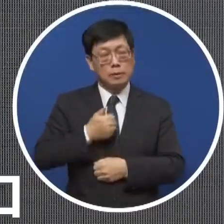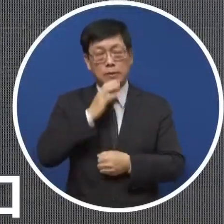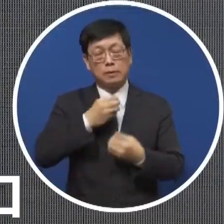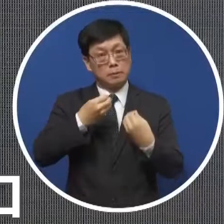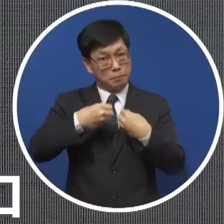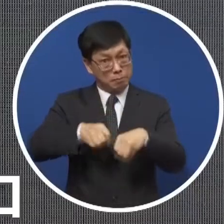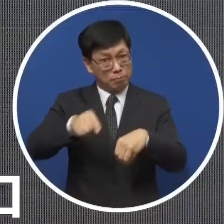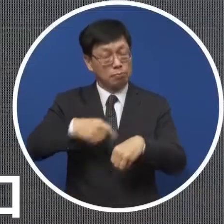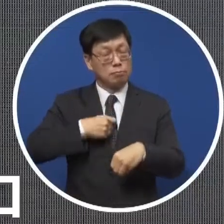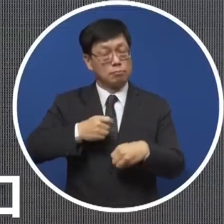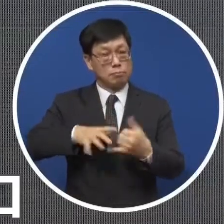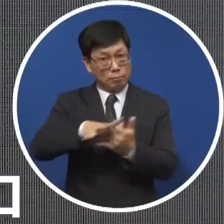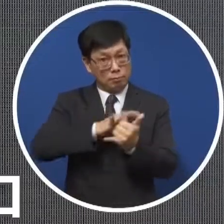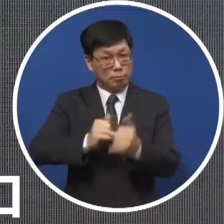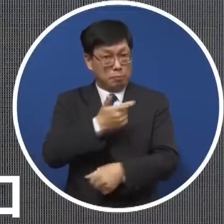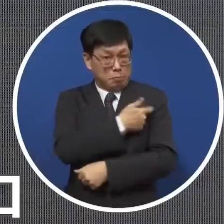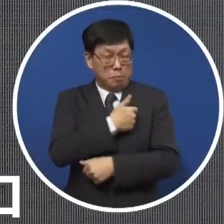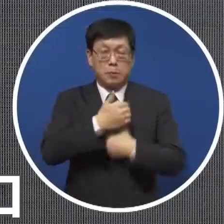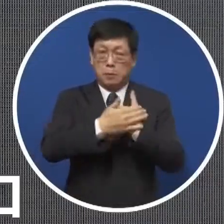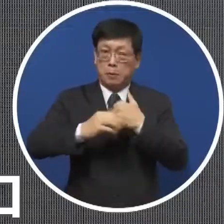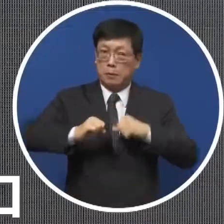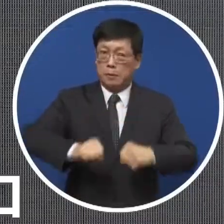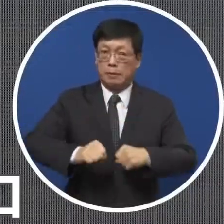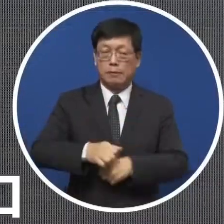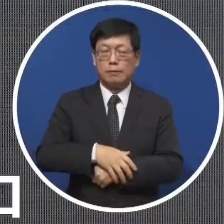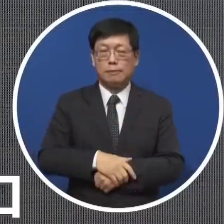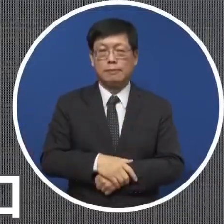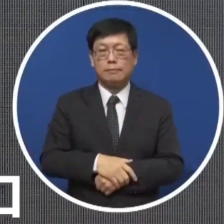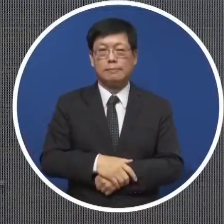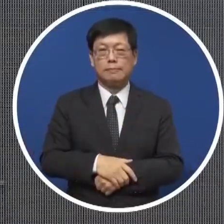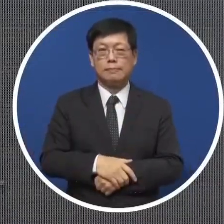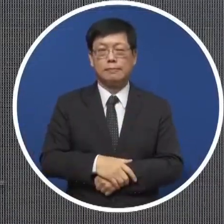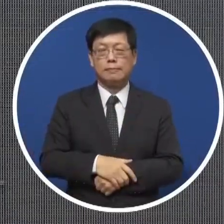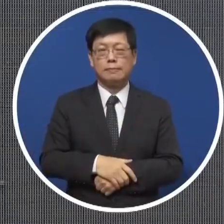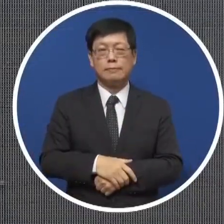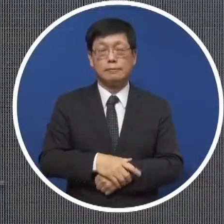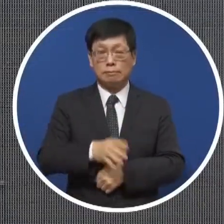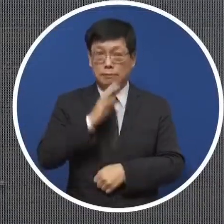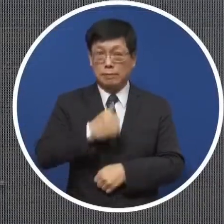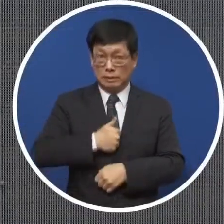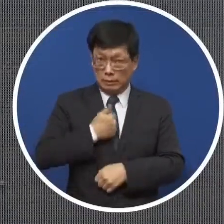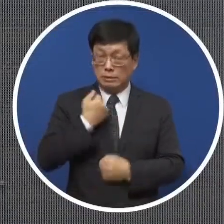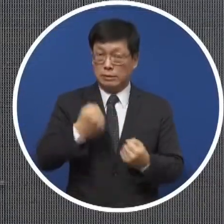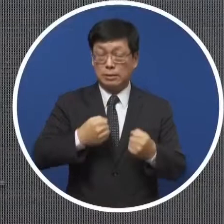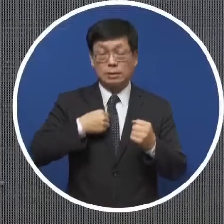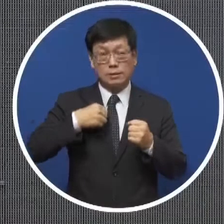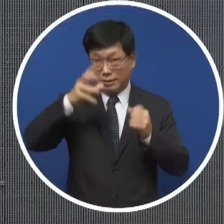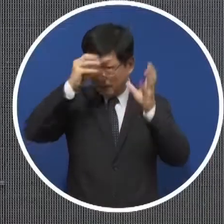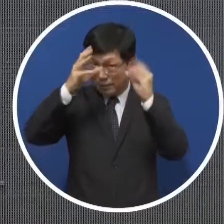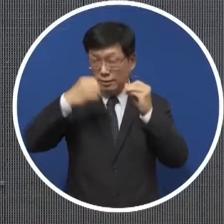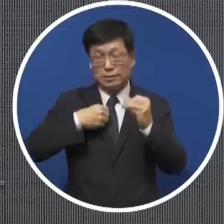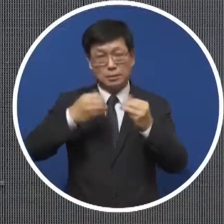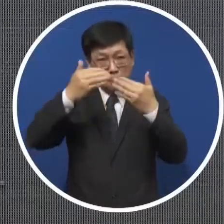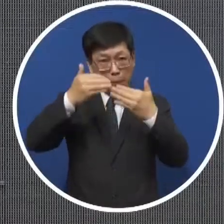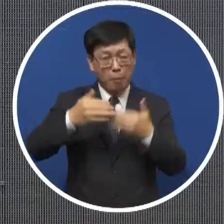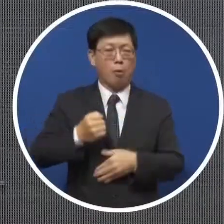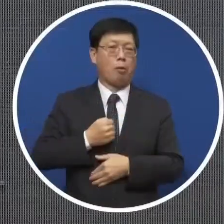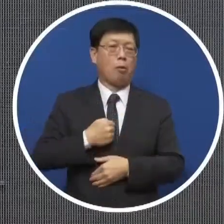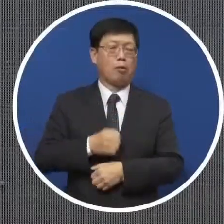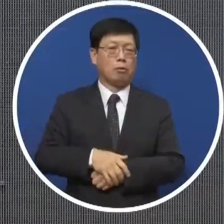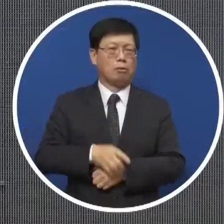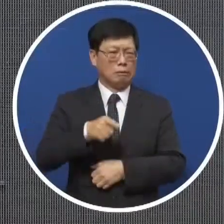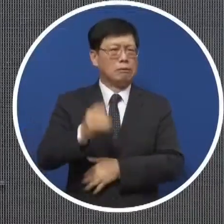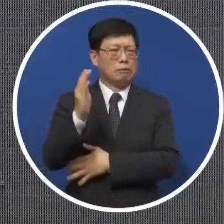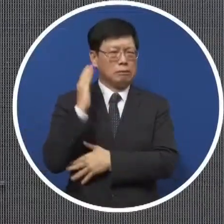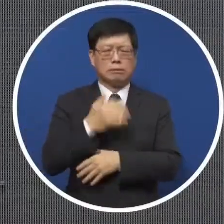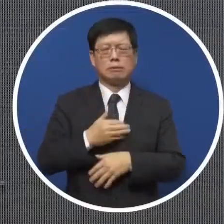我们国人使用，保护国人的健康，从常识跟逻辑就可以导出这个